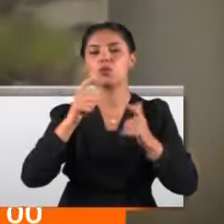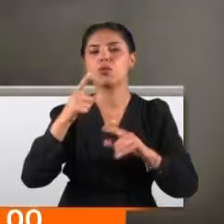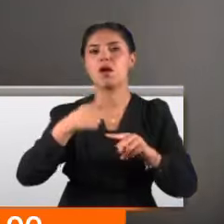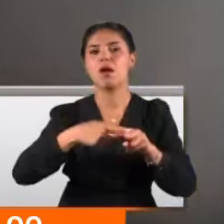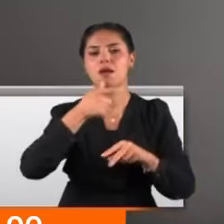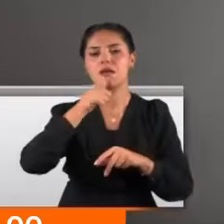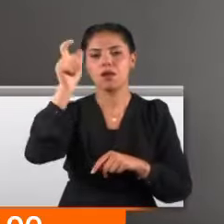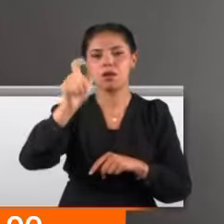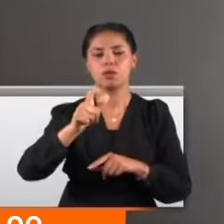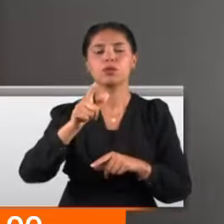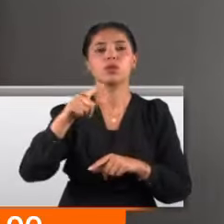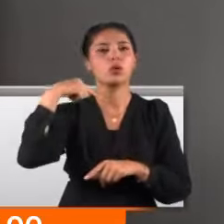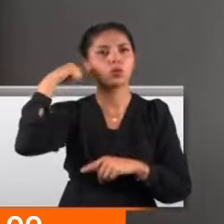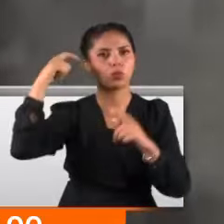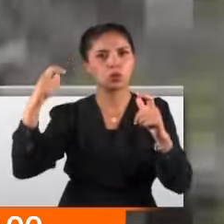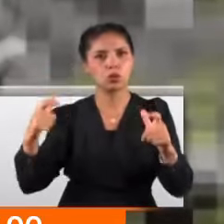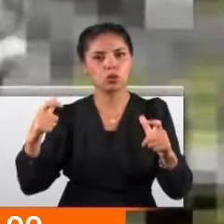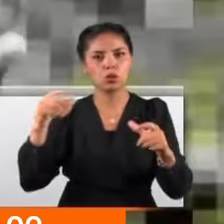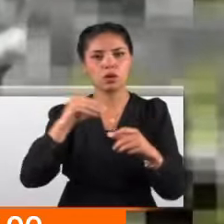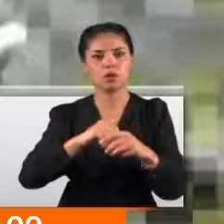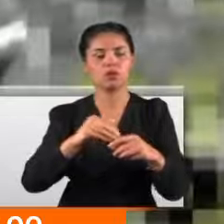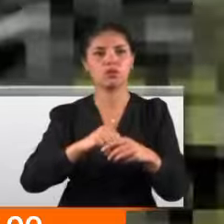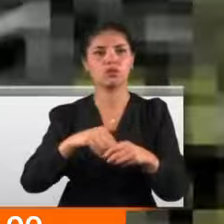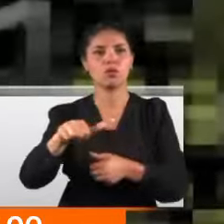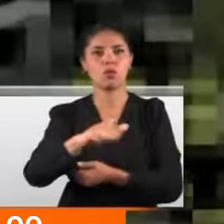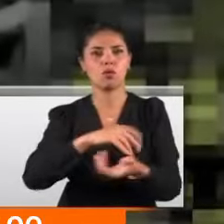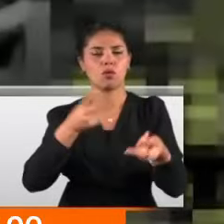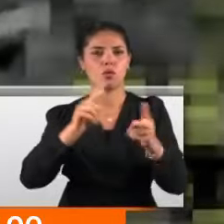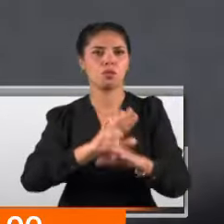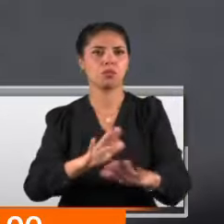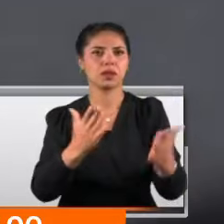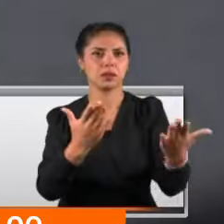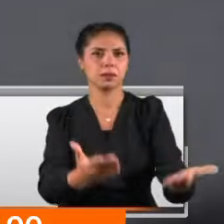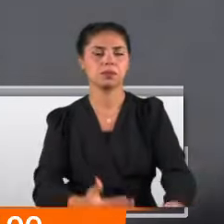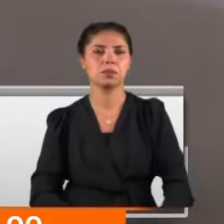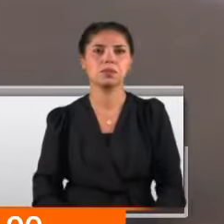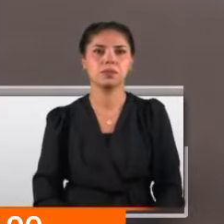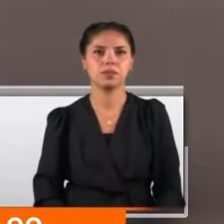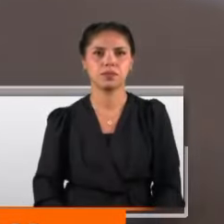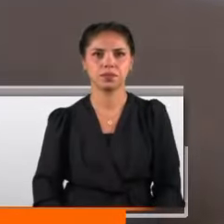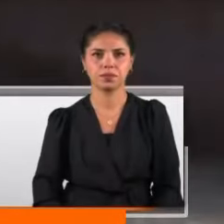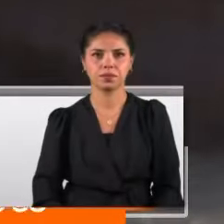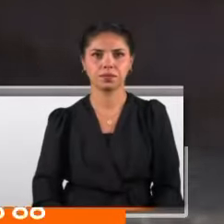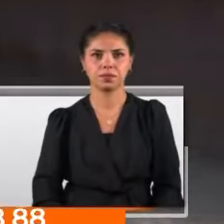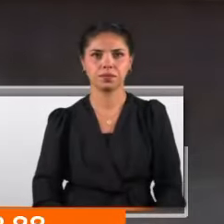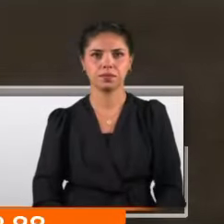de Suriye'nin Kamışlı bölgesinde nokta operasyonla öldürüldü.